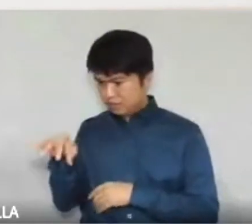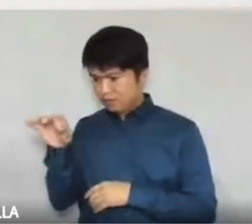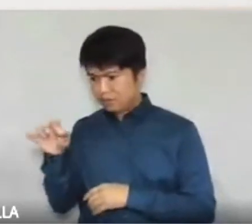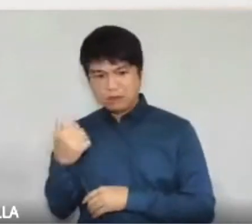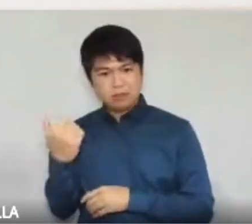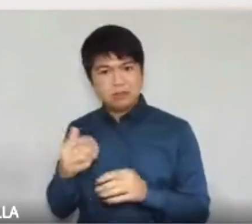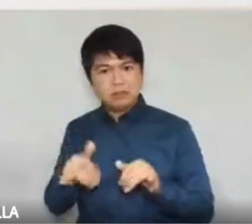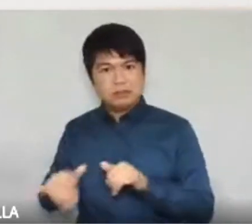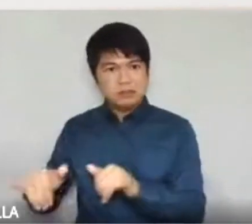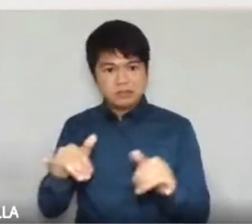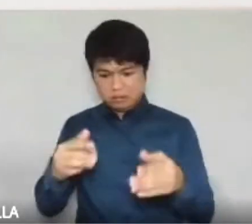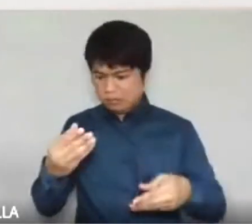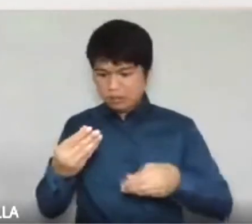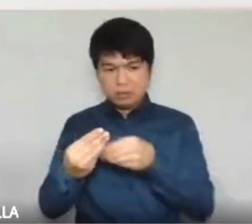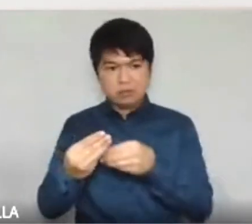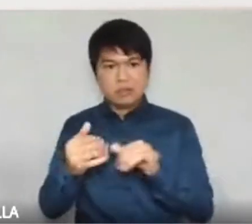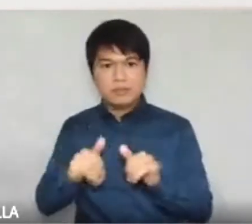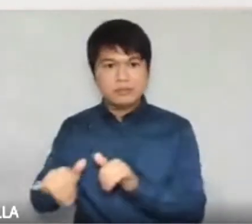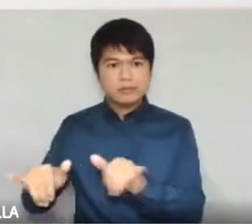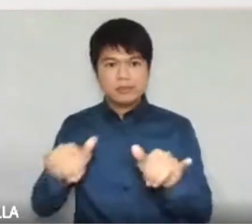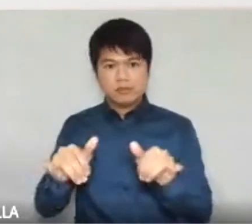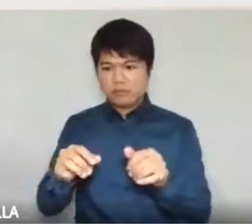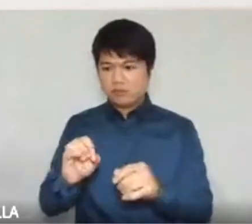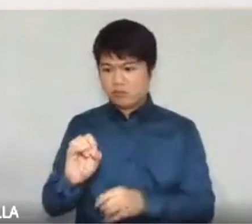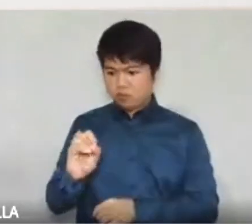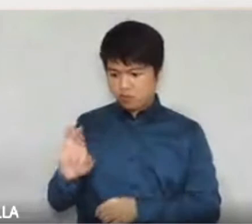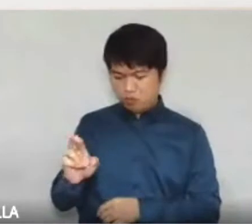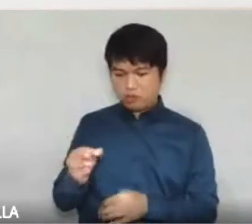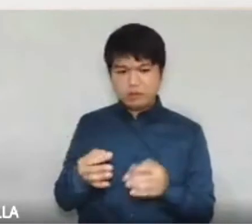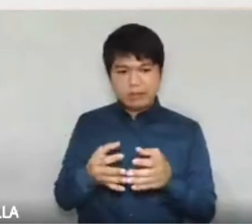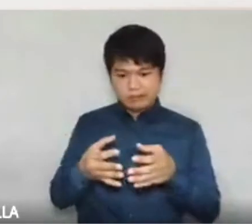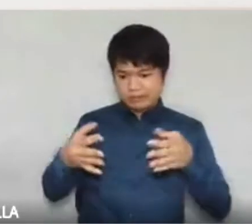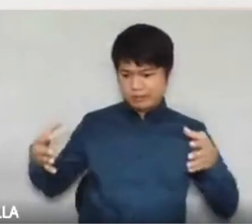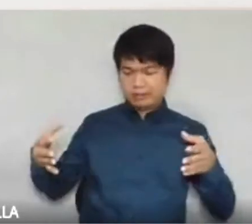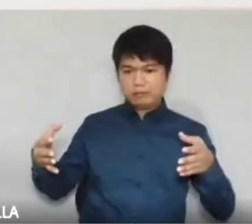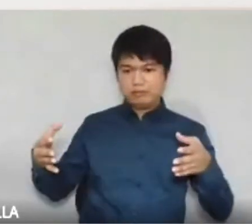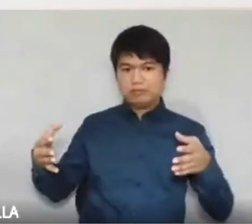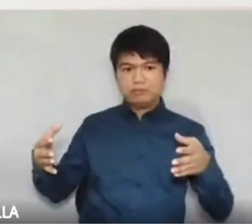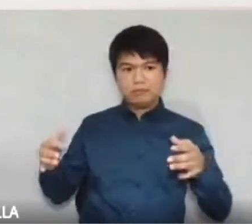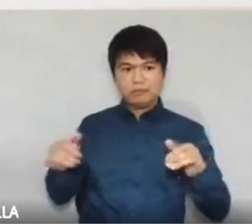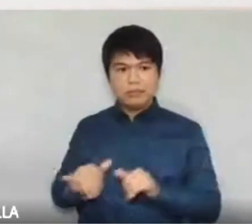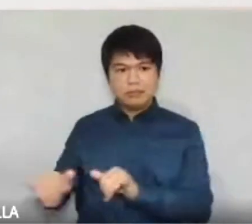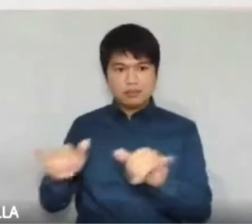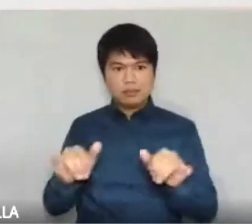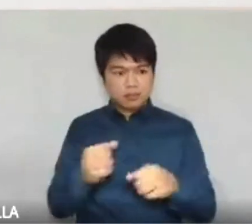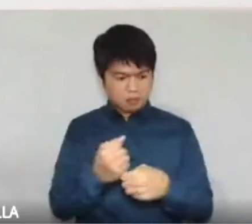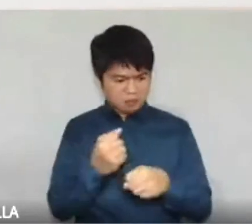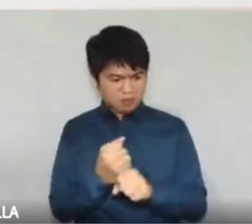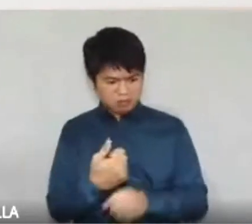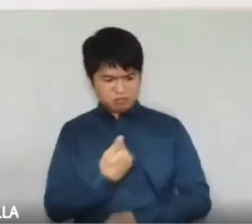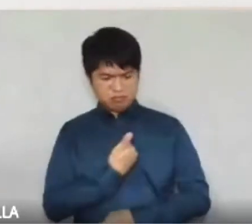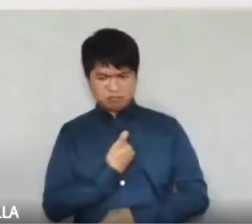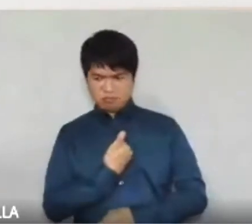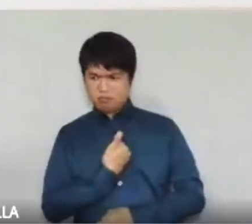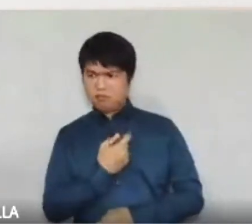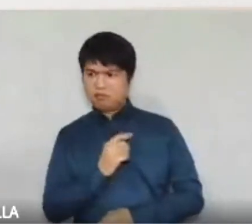magdagdag sa standard, o i-extend ang standard. pwede rin gumawa ng sariling standard kung wala